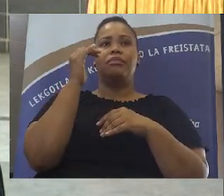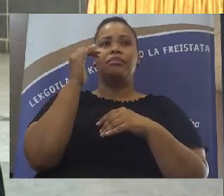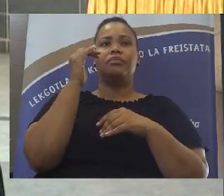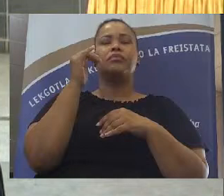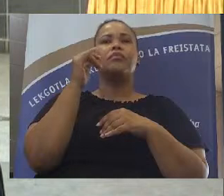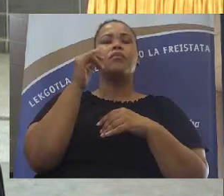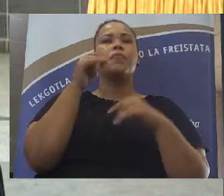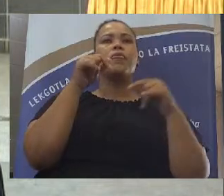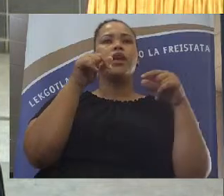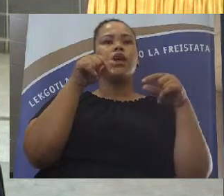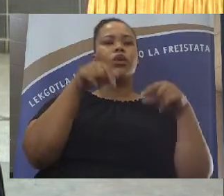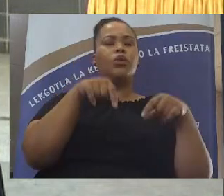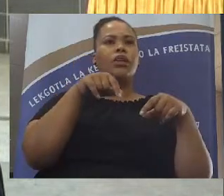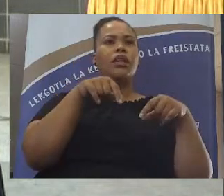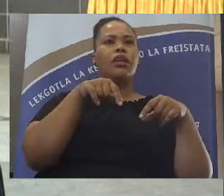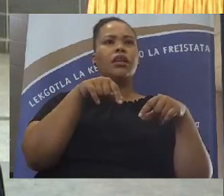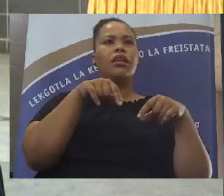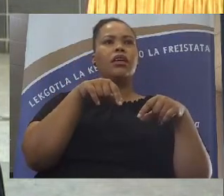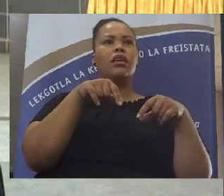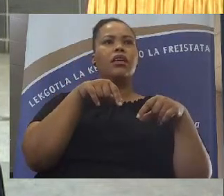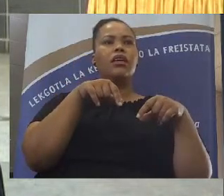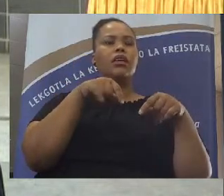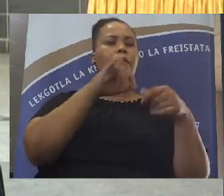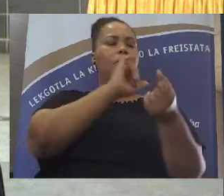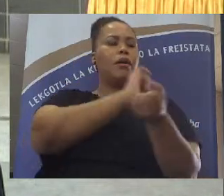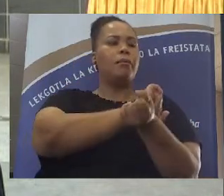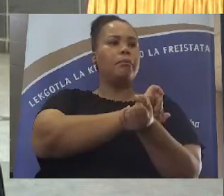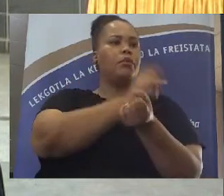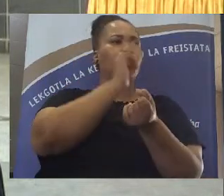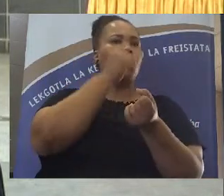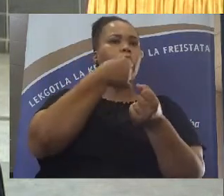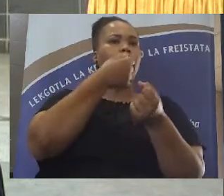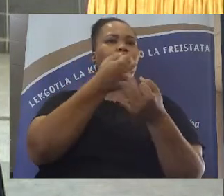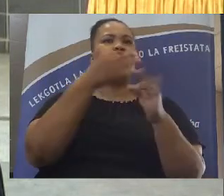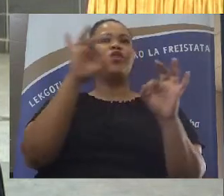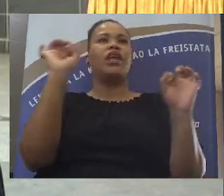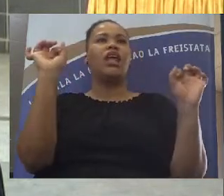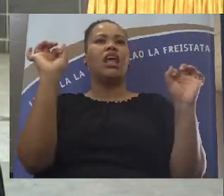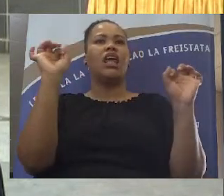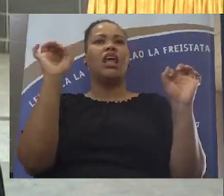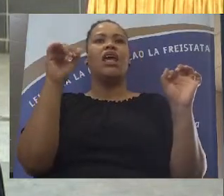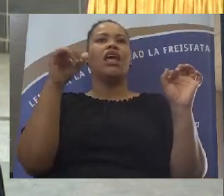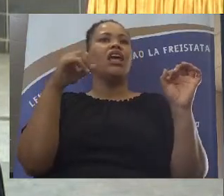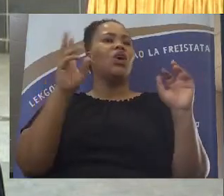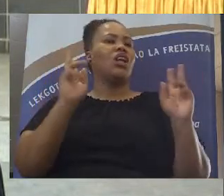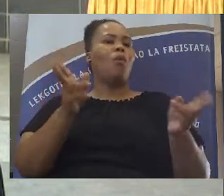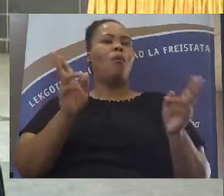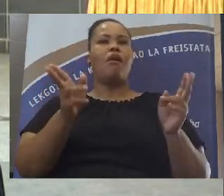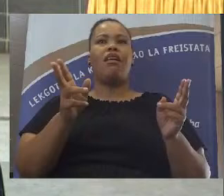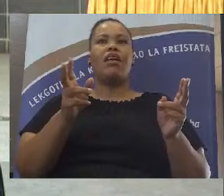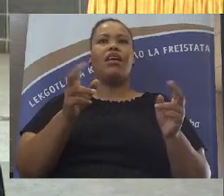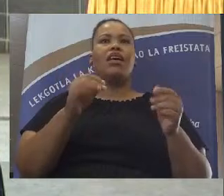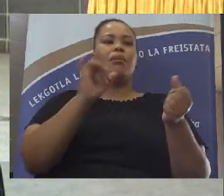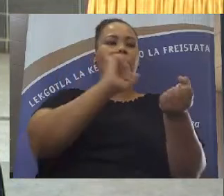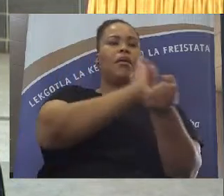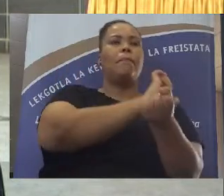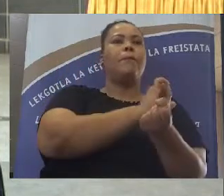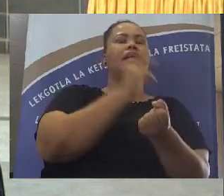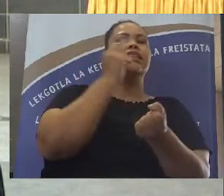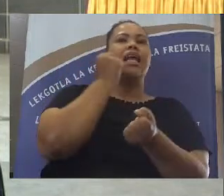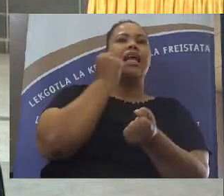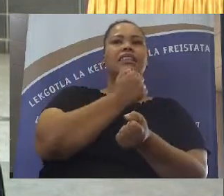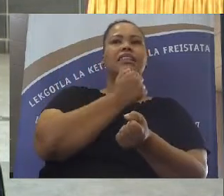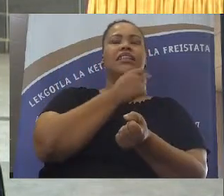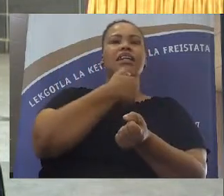Jy gaan vandag in, jy is môre weer uit, soos maar 'n gewoonte. Die tronk is lekker. Verstaan, ander masjien.